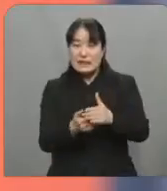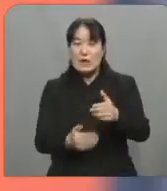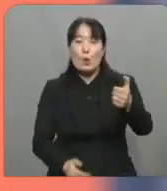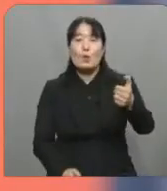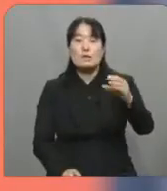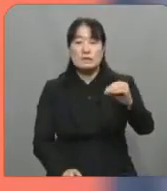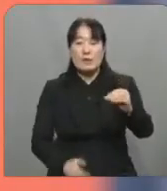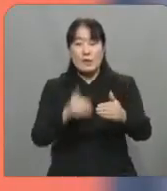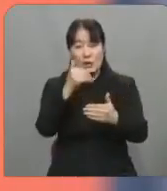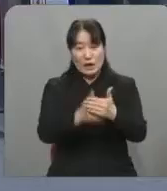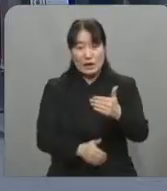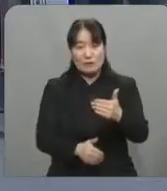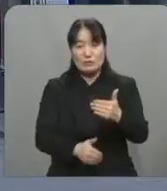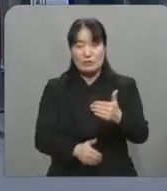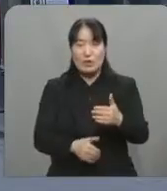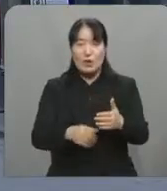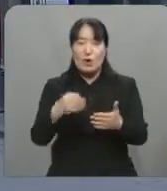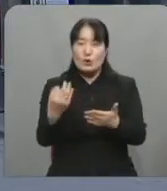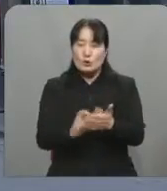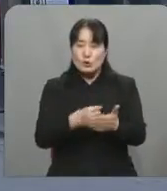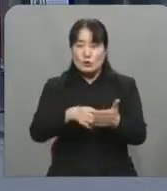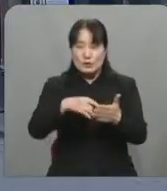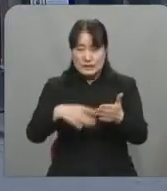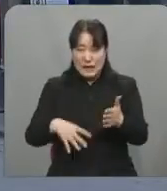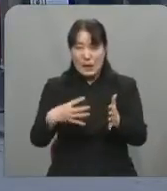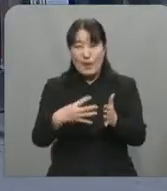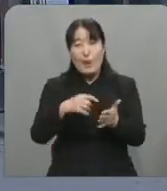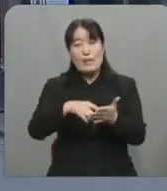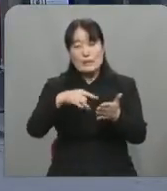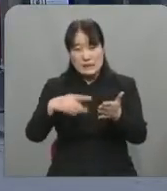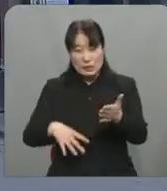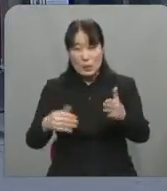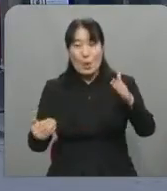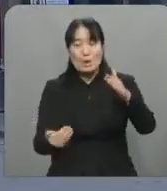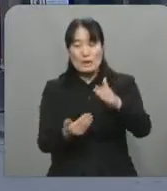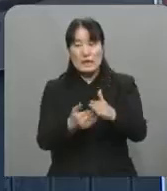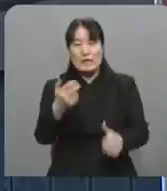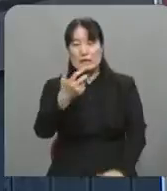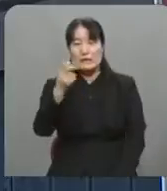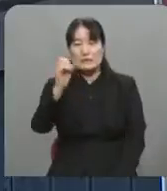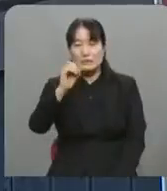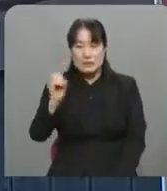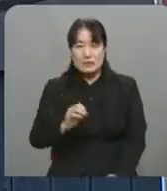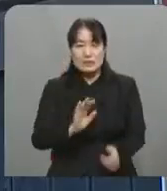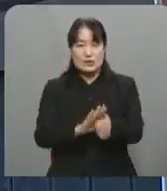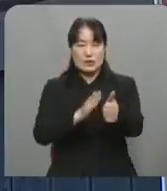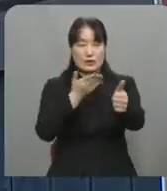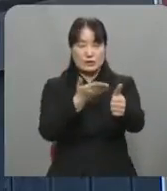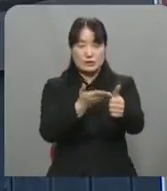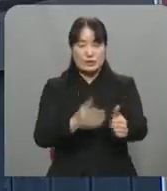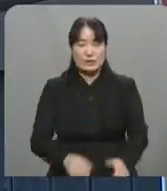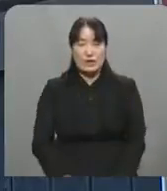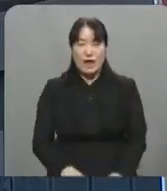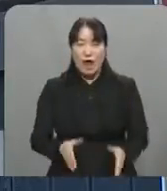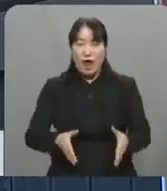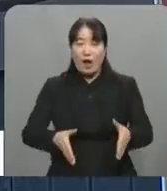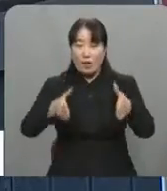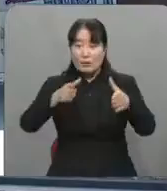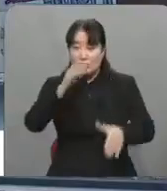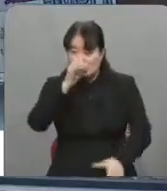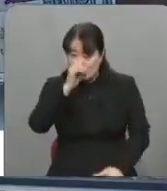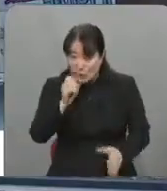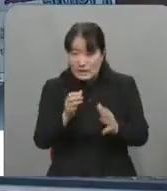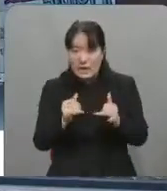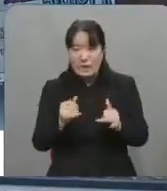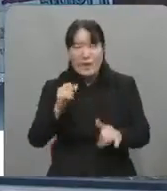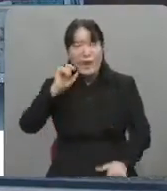감면하고 소득세와 법인세 등 세액공제 가 최대 70% 까지 지원됩니다 착한 건물 주들은 어려울 때